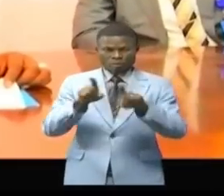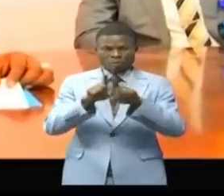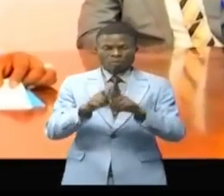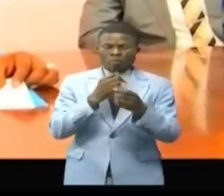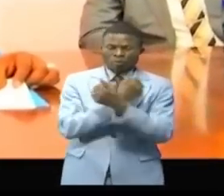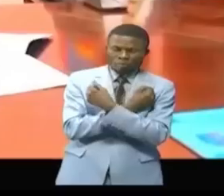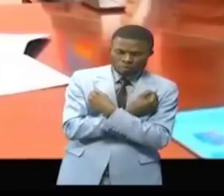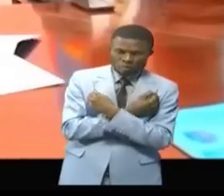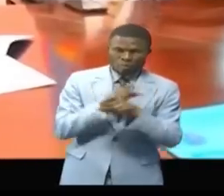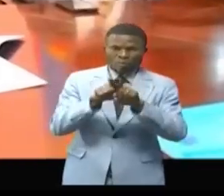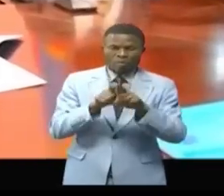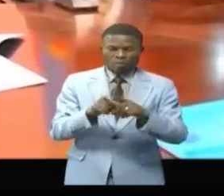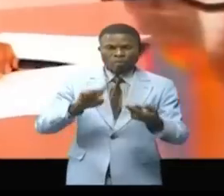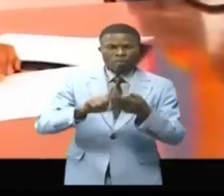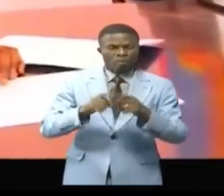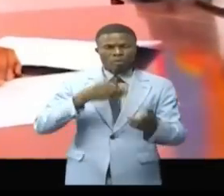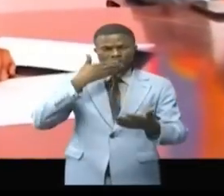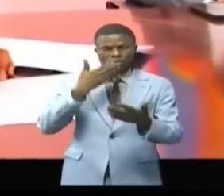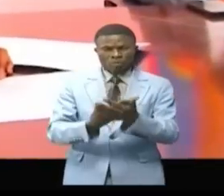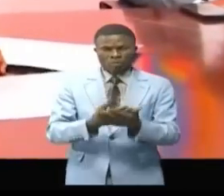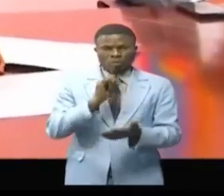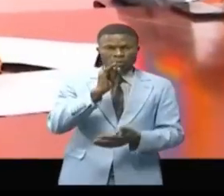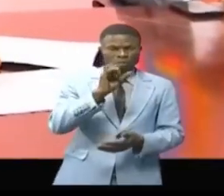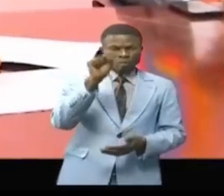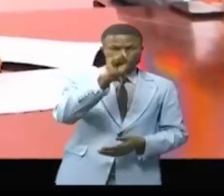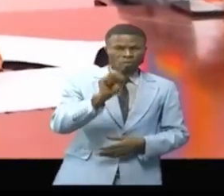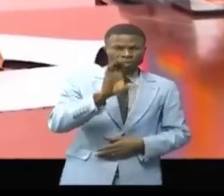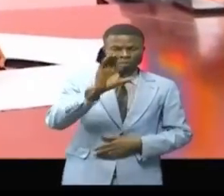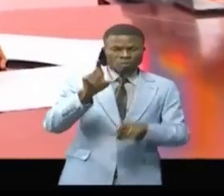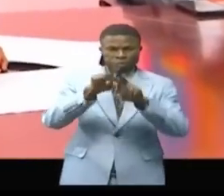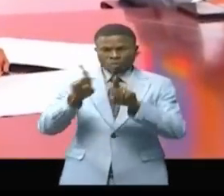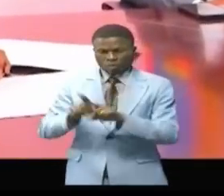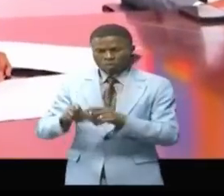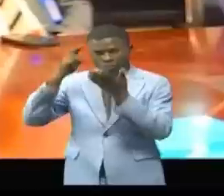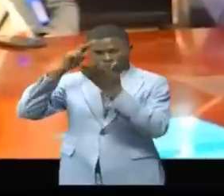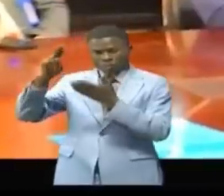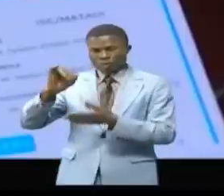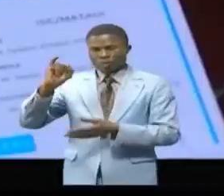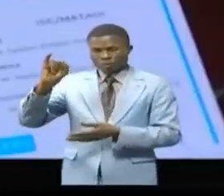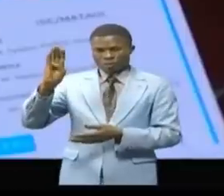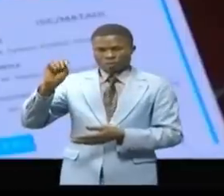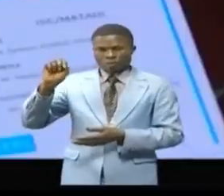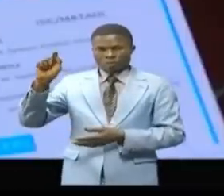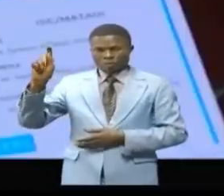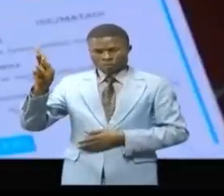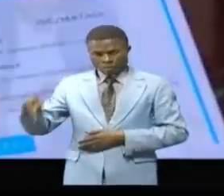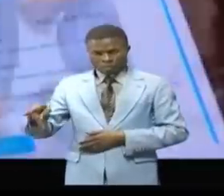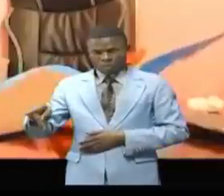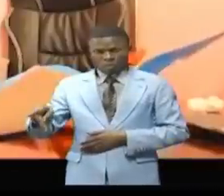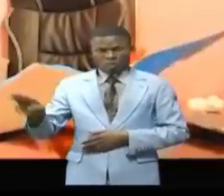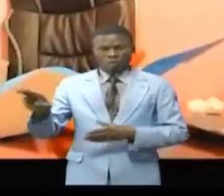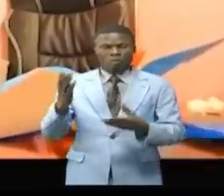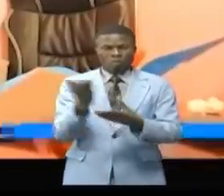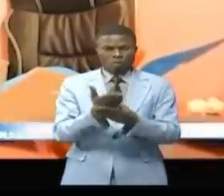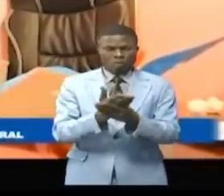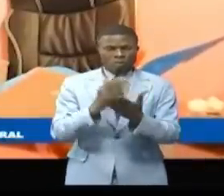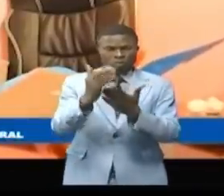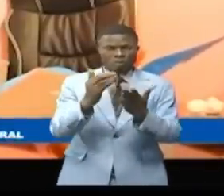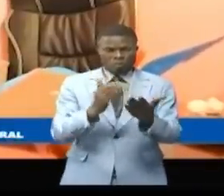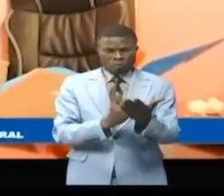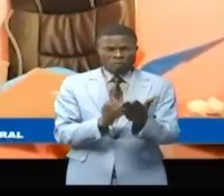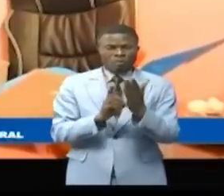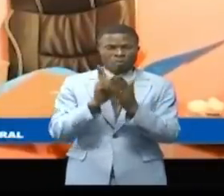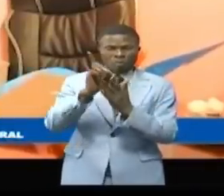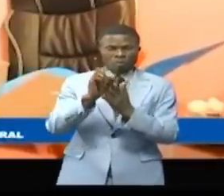l'amour et du bon voisinage entre l'ISC et l'IBTP. Les objectifs du présent protocole d'accord sont les suivants. Développer